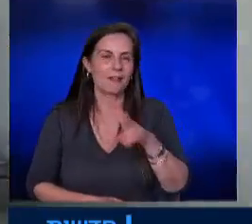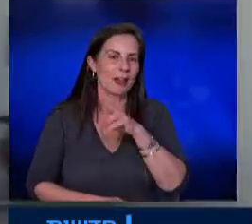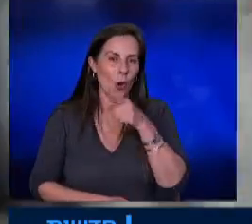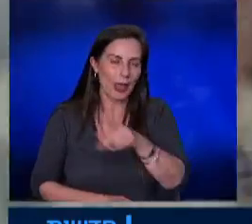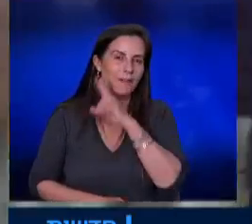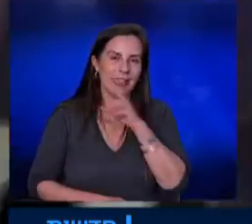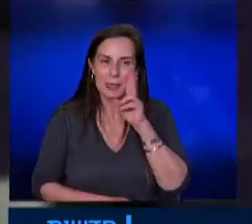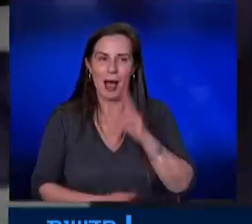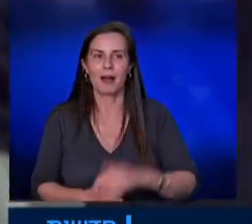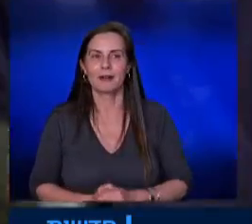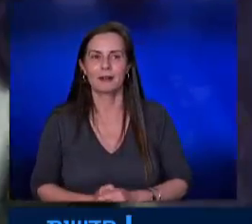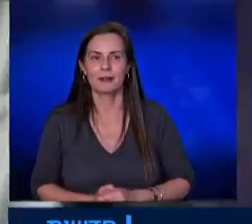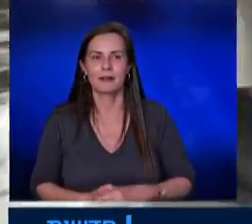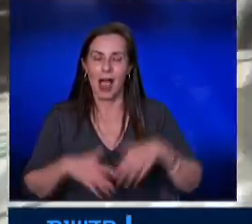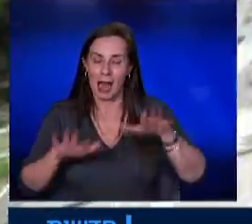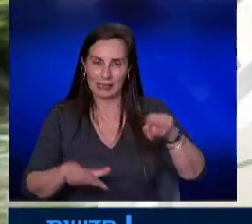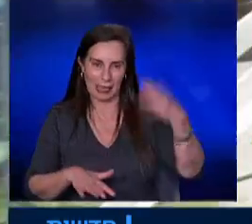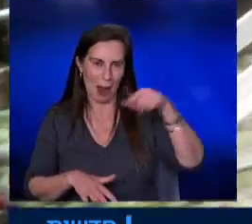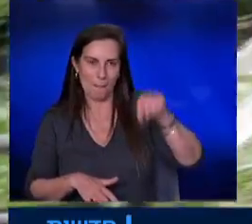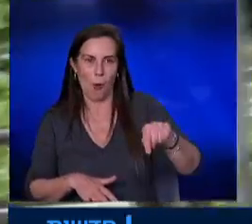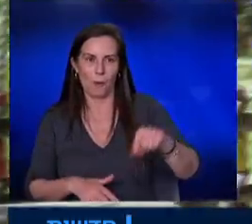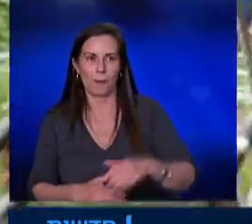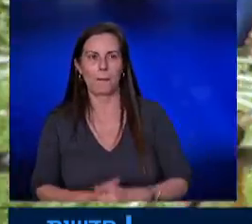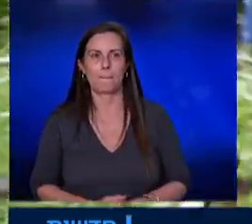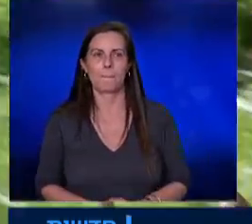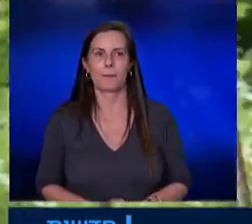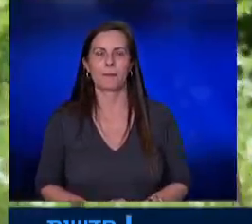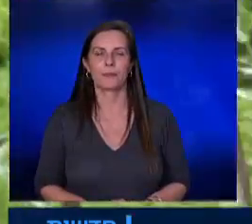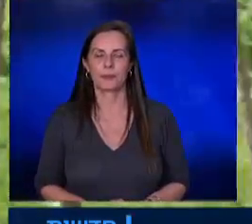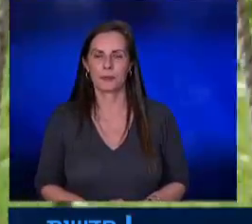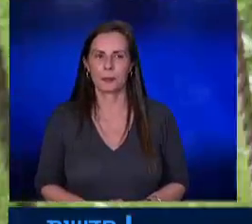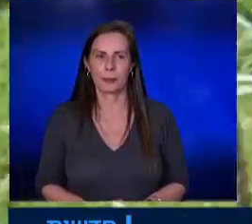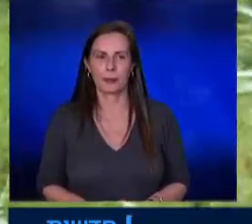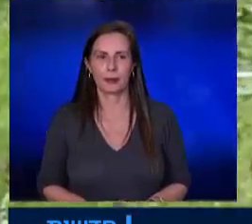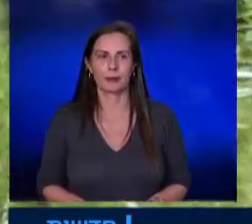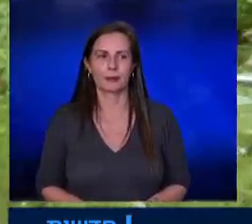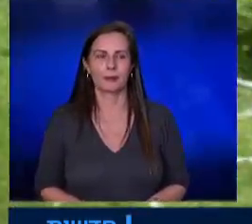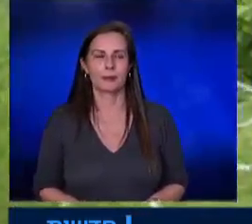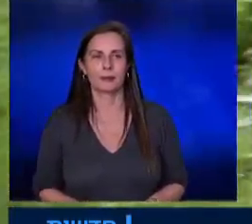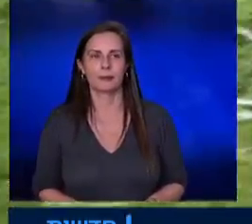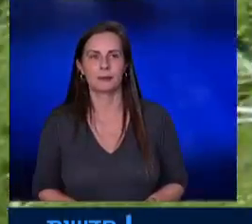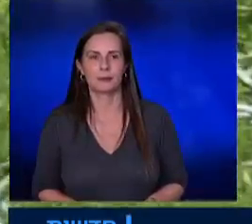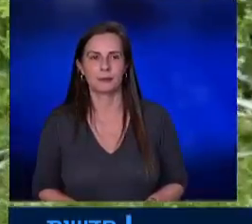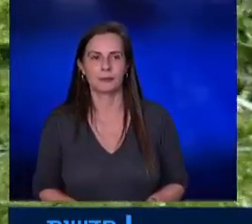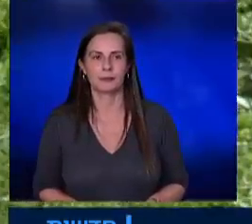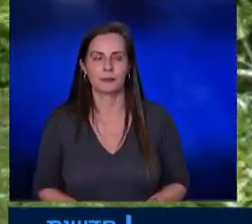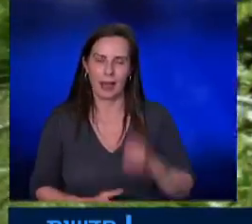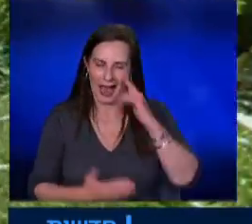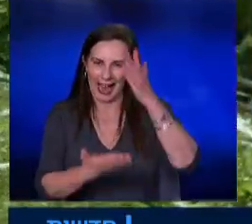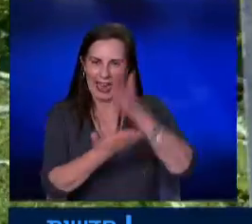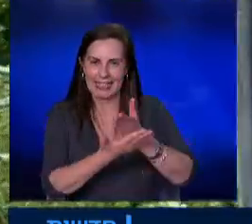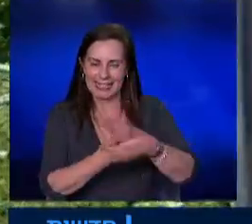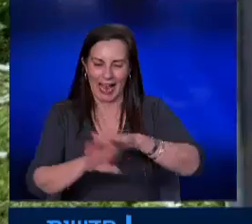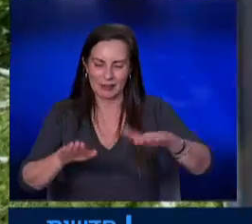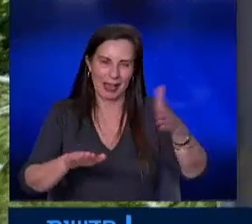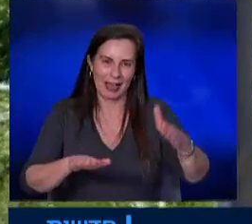כן. והכיסא הזה עמד פה, ככה. כן. חצי על המדרכה, חצי על